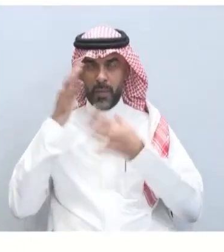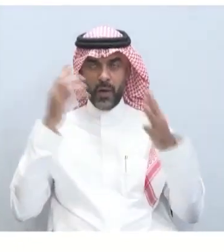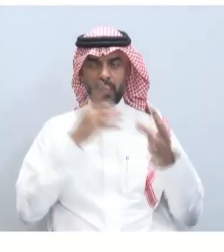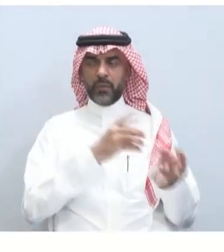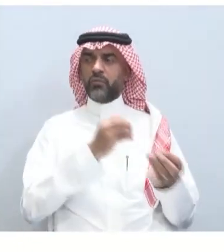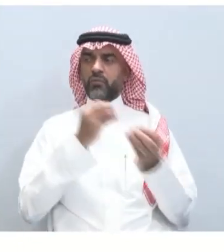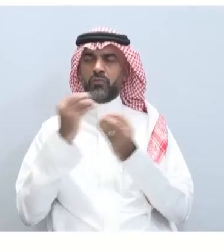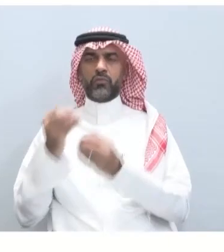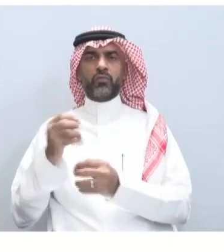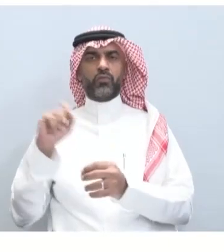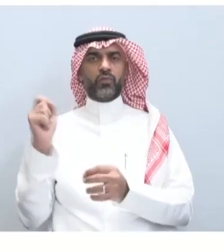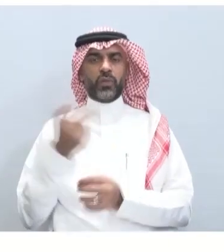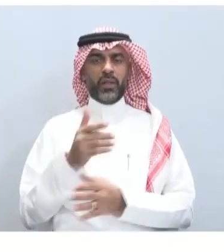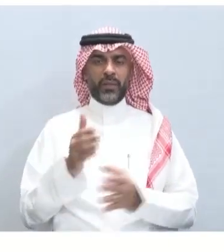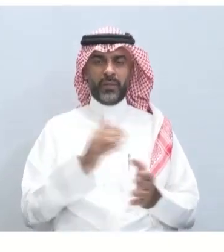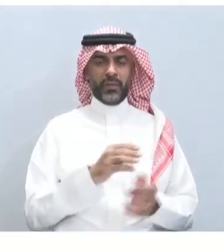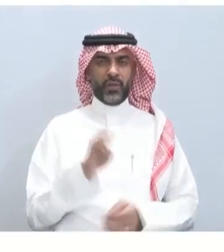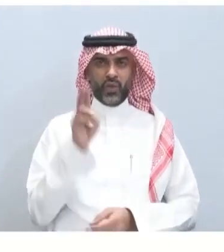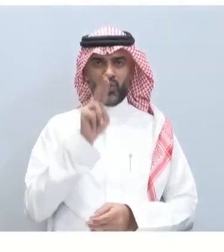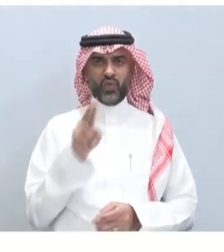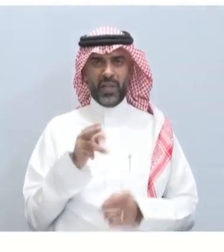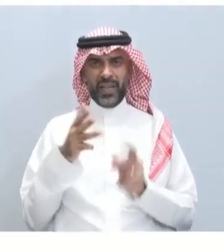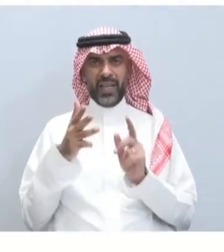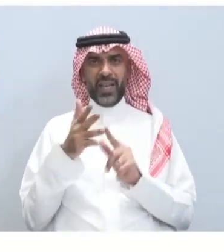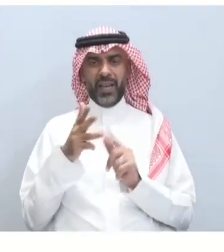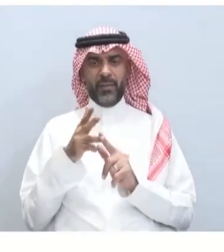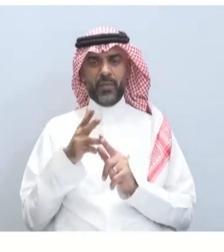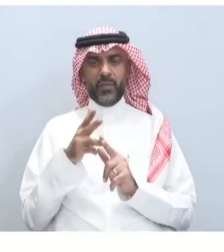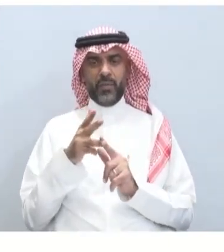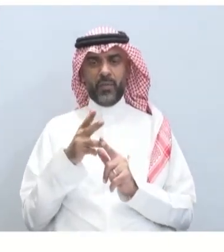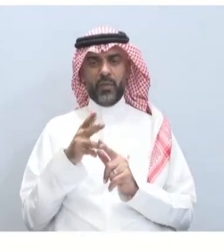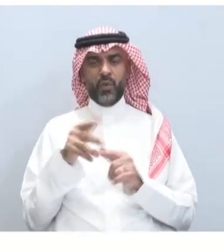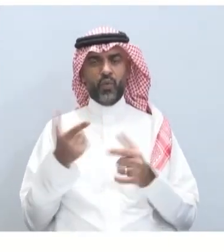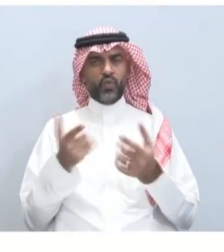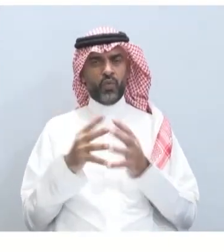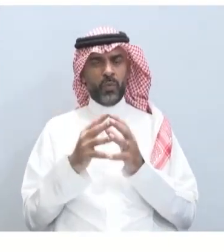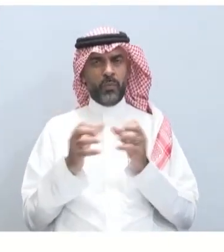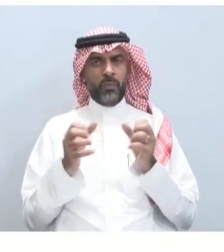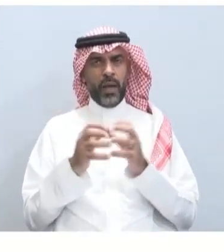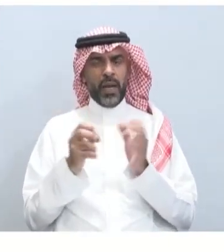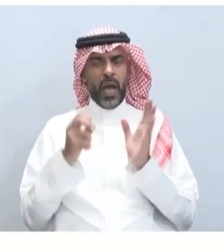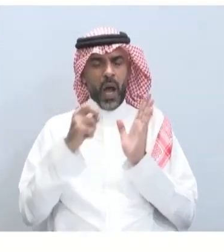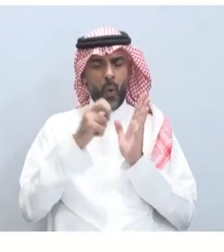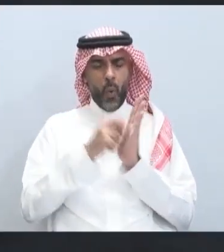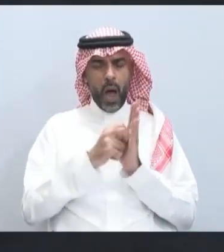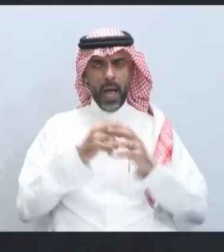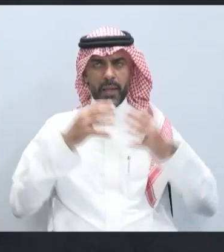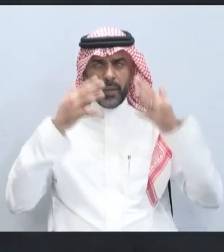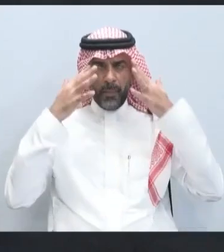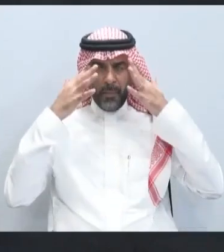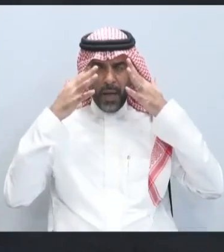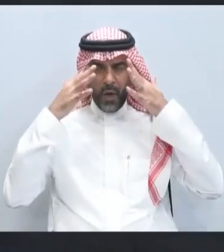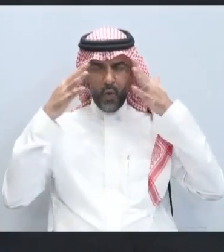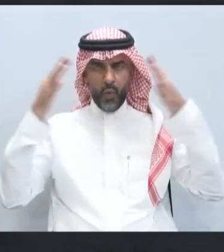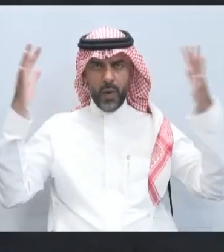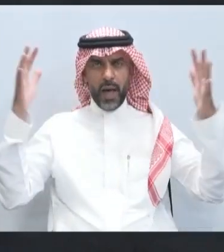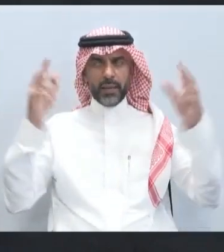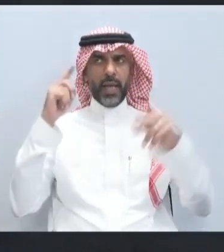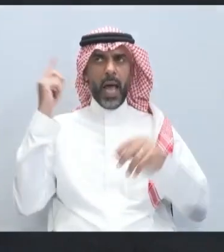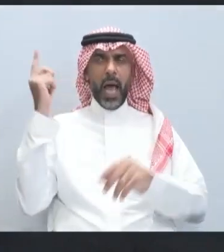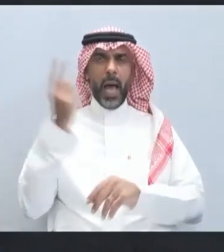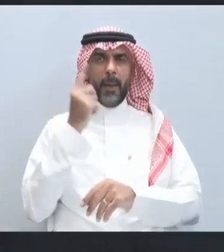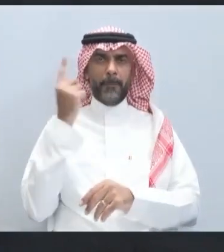السؤال الرابع ماذا يقصد بقواعد المعلومات العامه احنا ذكرنا ان هنالك قواعد معلومات عامه او